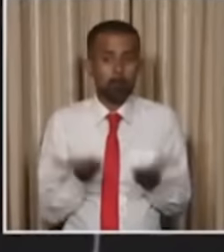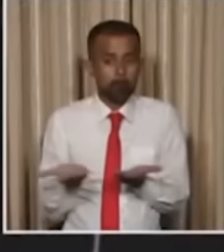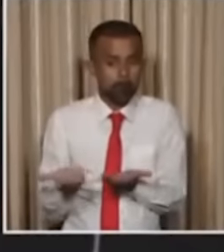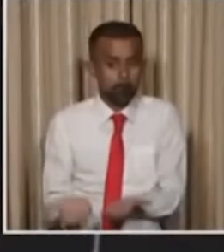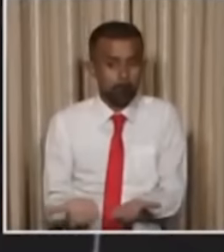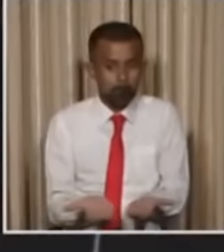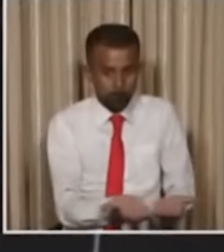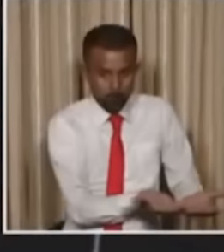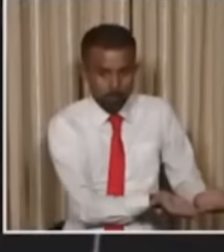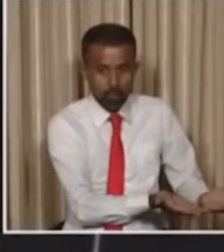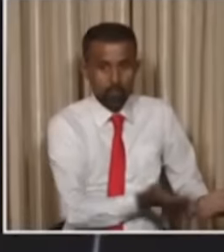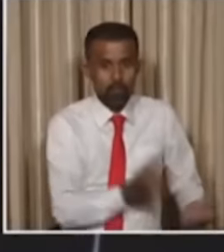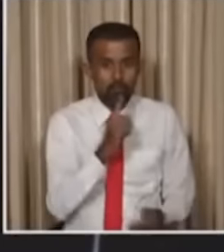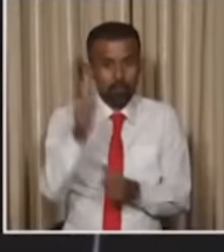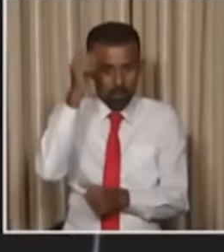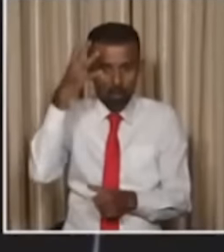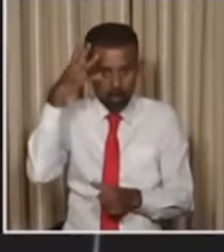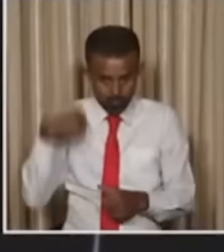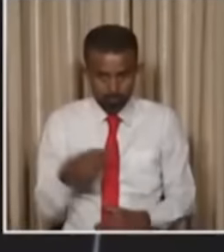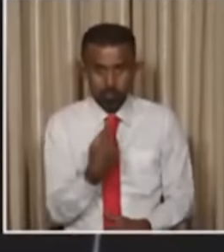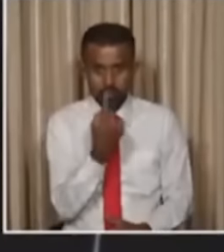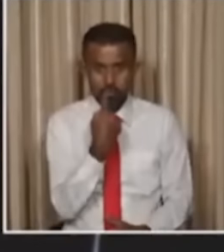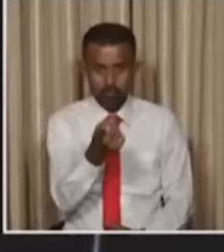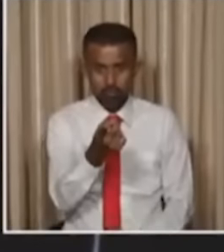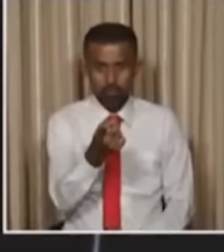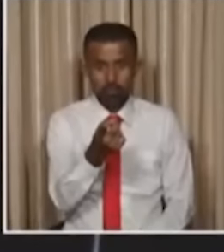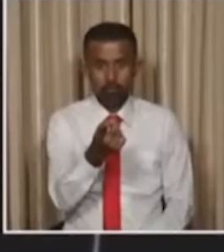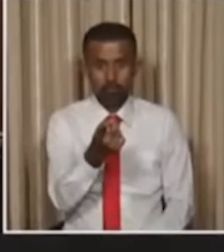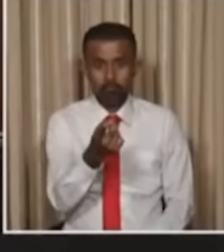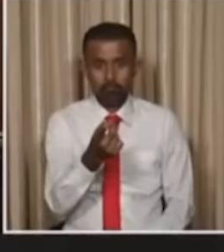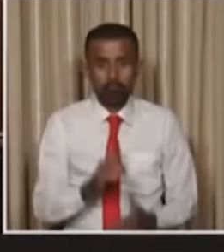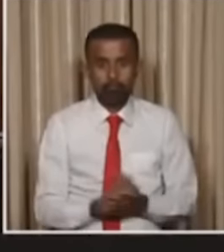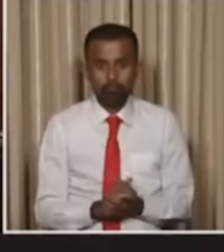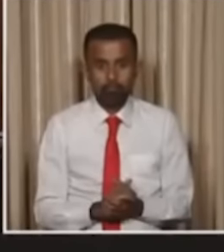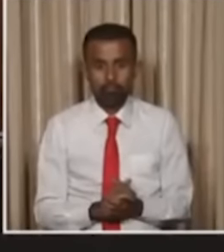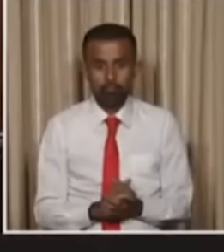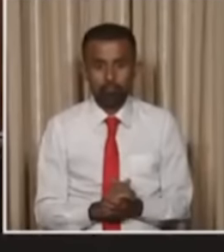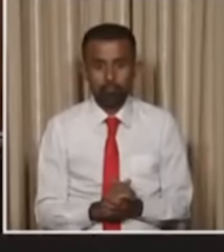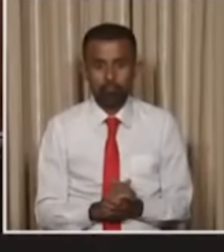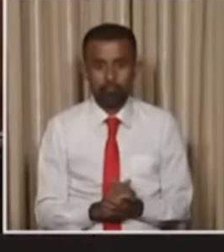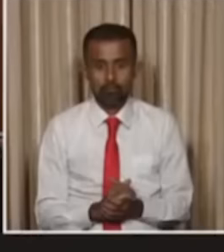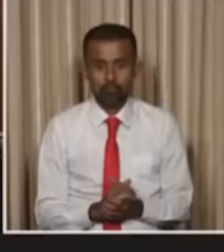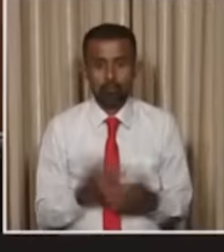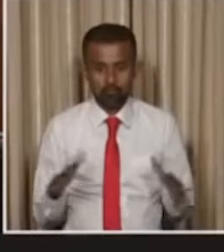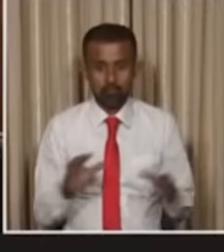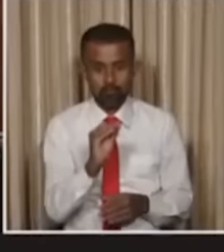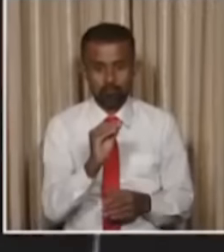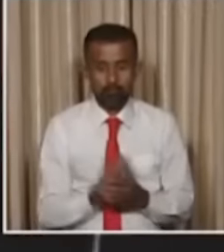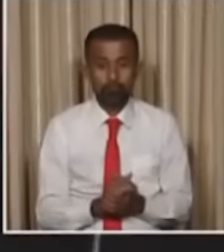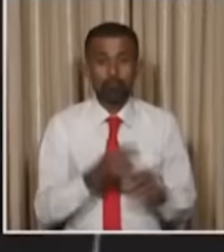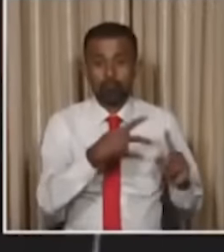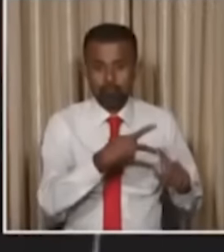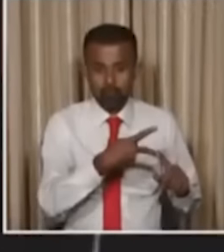කිව්වා ඔබතුමිය කියන්නේ ඒ අතීතය අමතක කරන්න කියලා ගරු මන්ත්‍රීතුමා කාලේ ප්‍රශ්නයක් තියෙනවා ඉවර කරනවා දෙවැනි